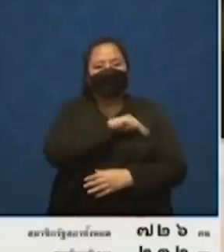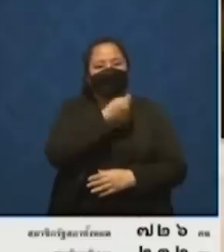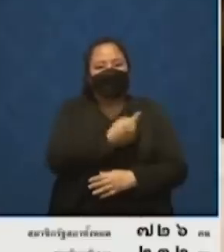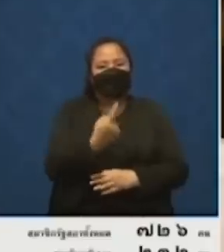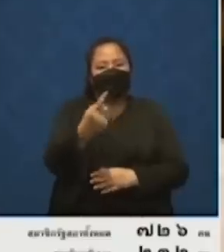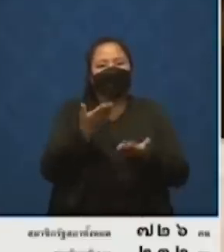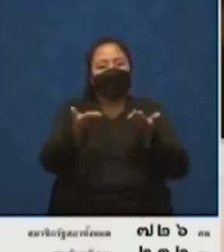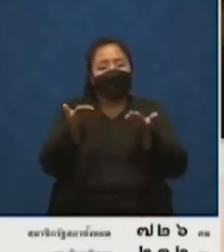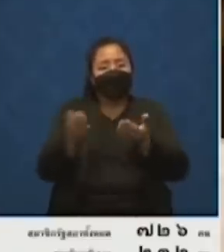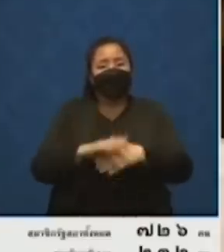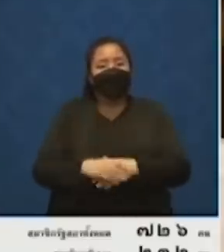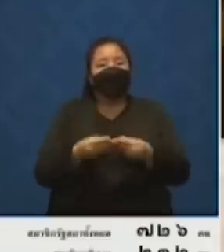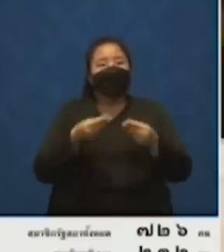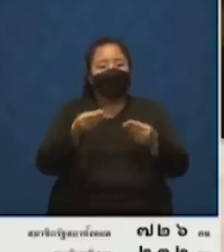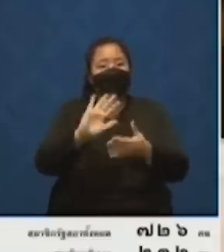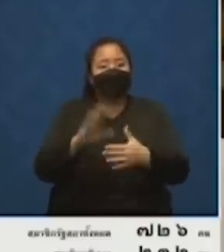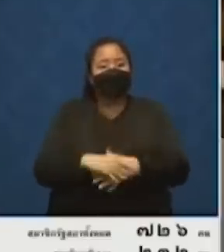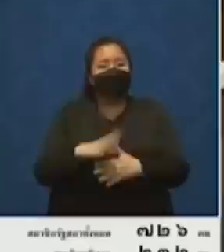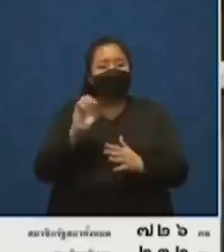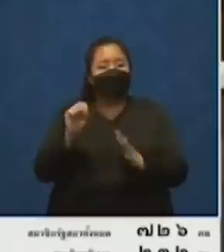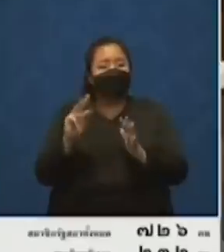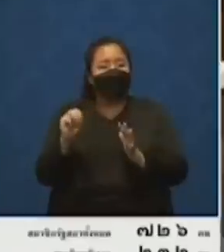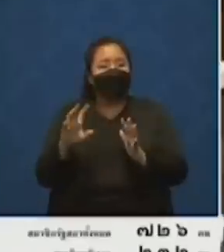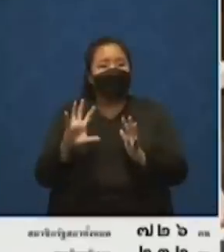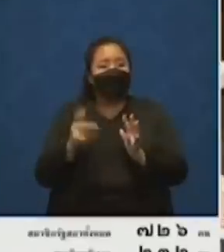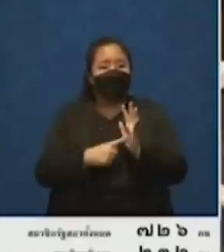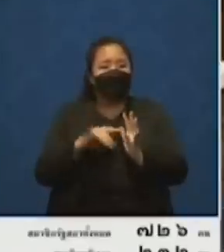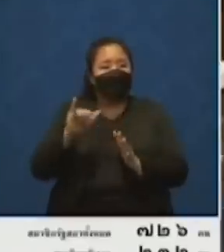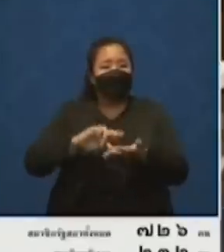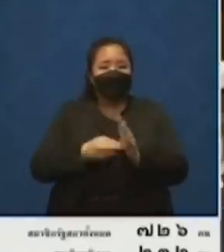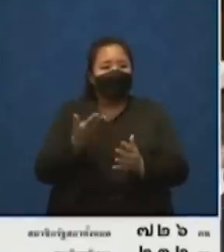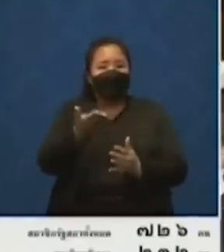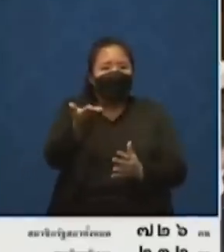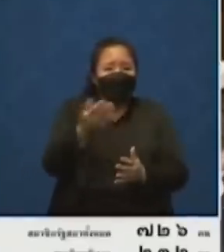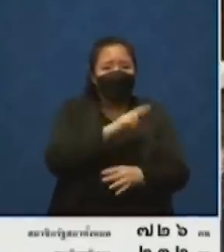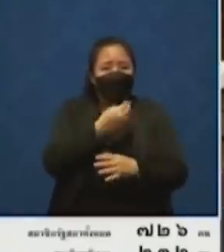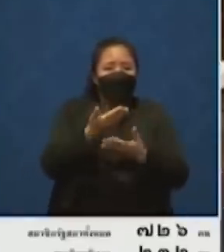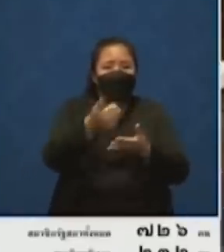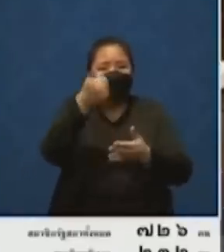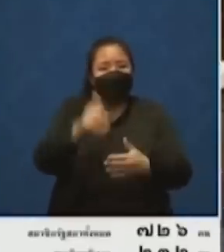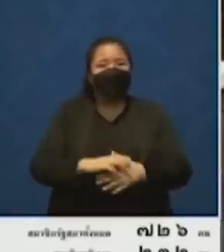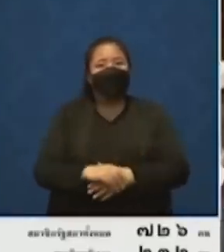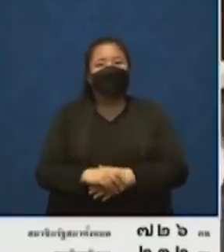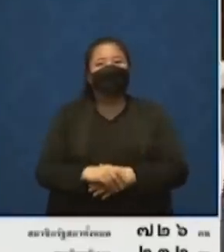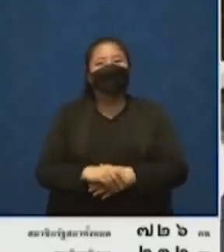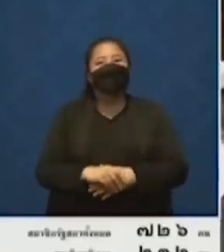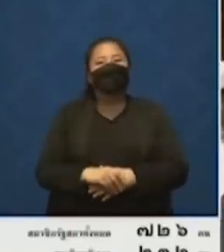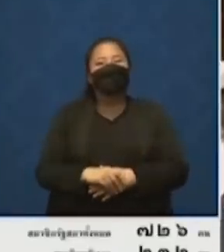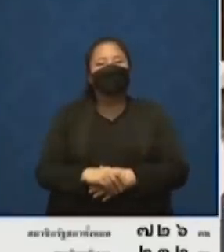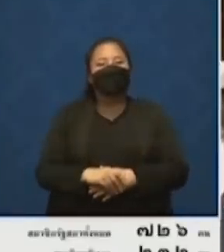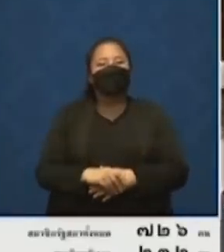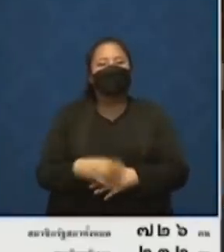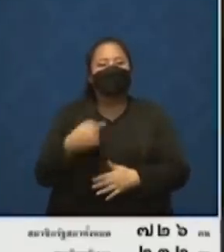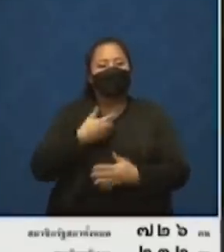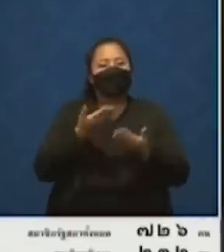ก็จะยืนยันว่าจะไปยื่นต่อศาลรัฐธรรมนูญผู้แปลฝ่ายรัฐบาลก็บอกไม่ว่า